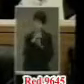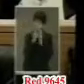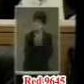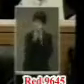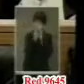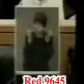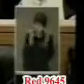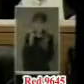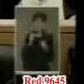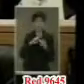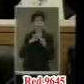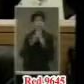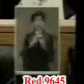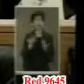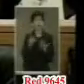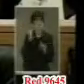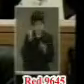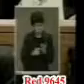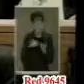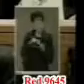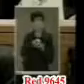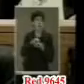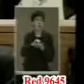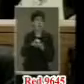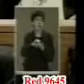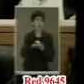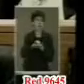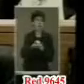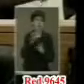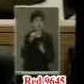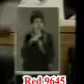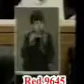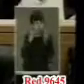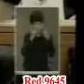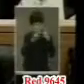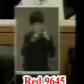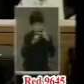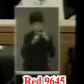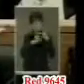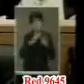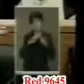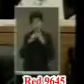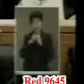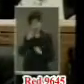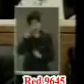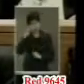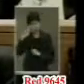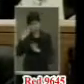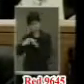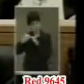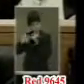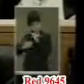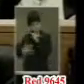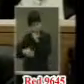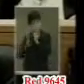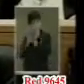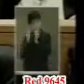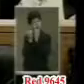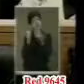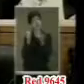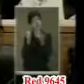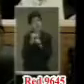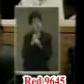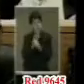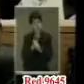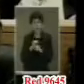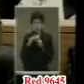รมนูญเลยเหรอครับจะมีปัญหาท่านประธานที่เคารพพอ2หัวข้อมันตกไปมีสว.ไปถอนชื่อรัฐธรรมนูญก็ตกไ